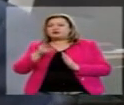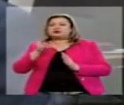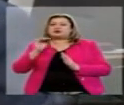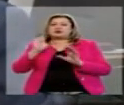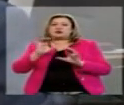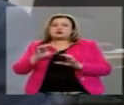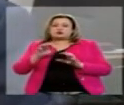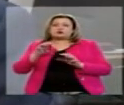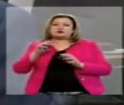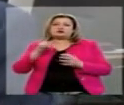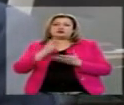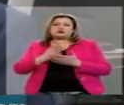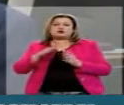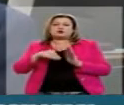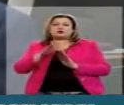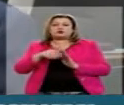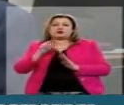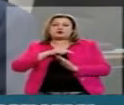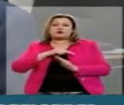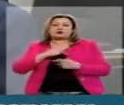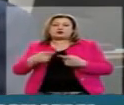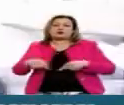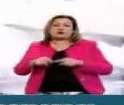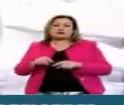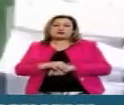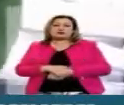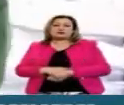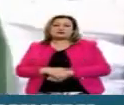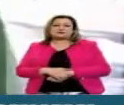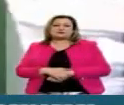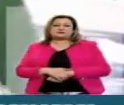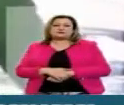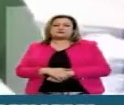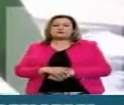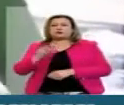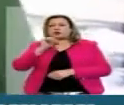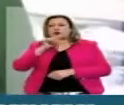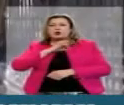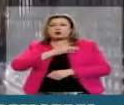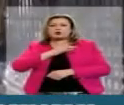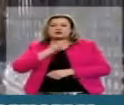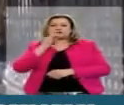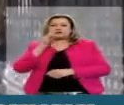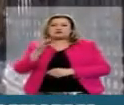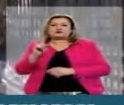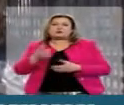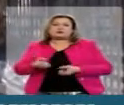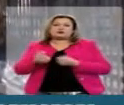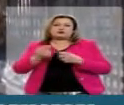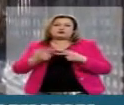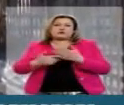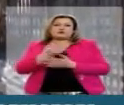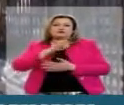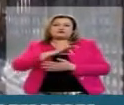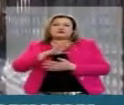қызмет көрсететін ұйымдардың жұмысын жандандыру көзделген. Қостанайлық заңгерлер жобаға енгізілетін жаңашылдықтарды